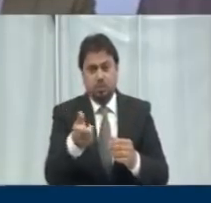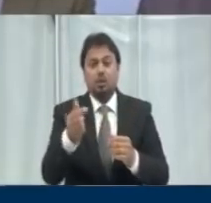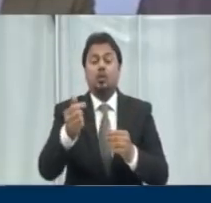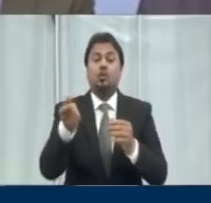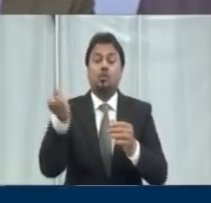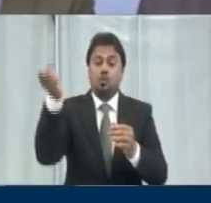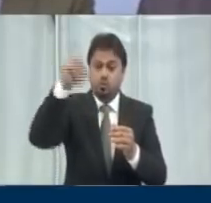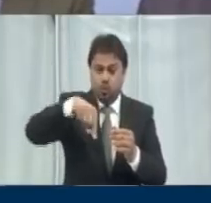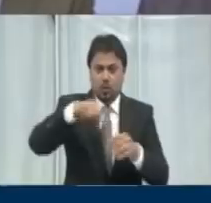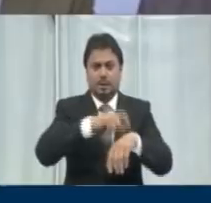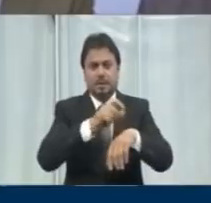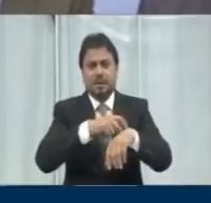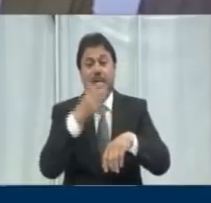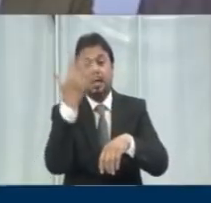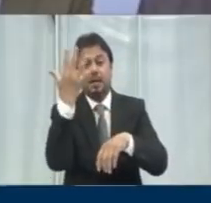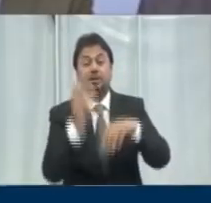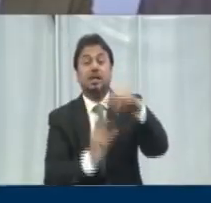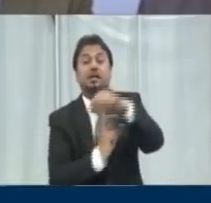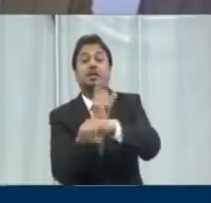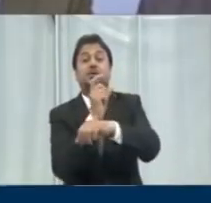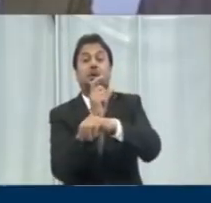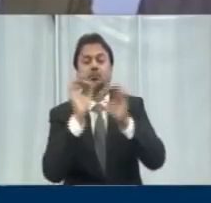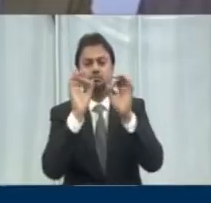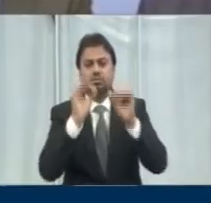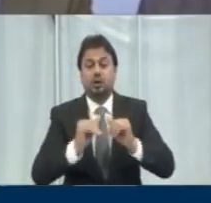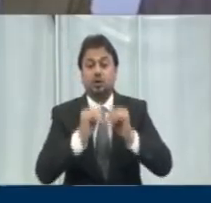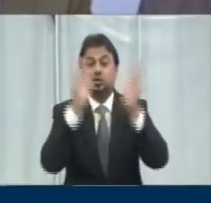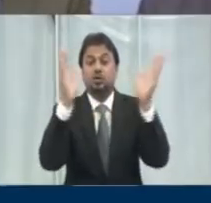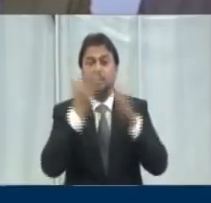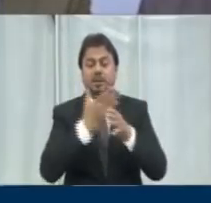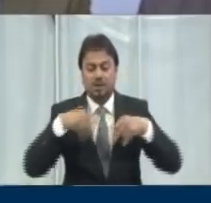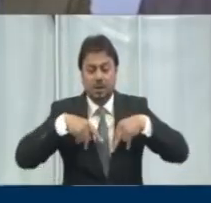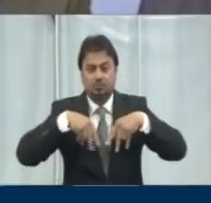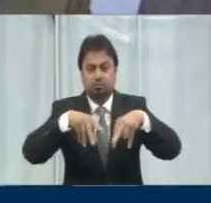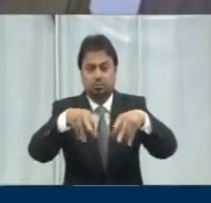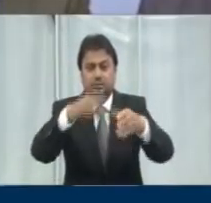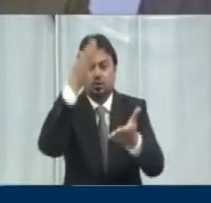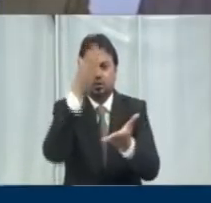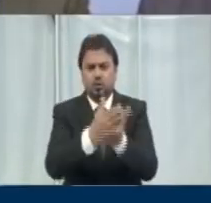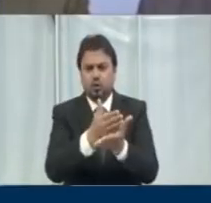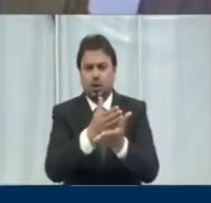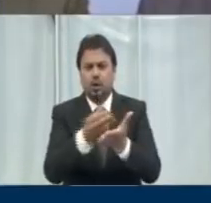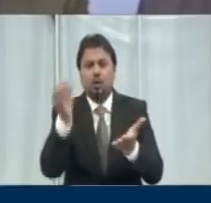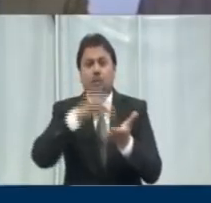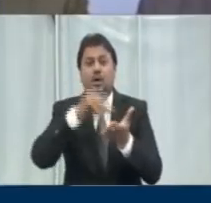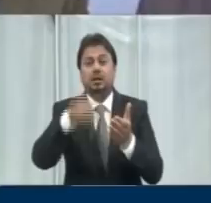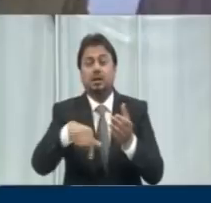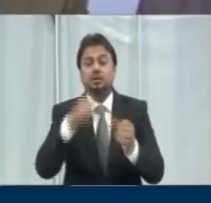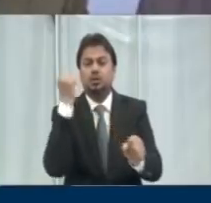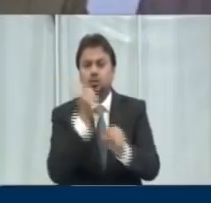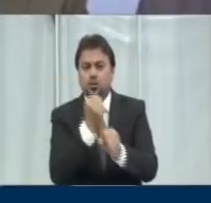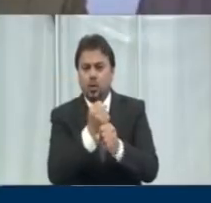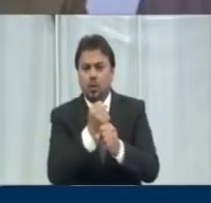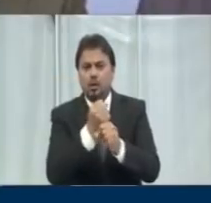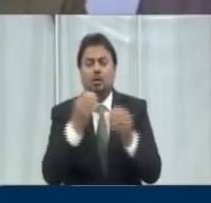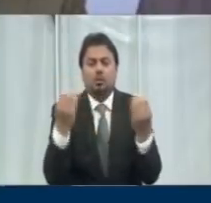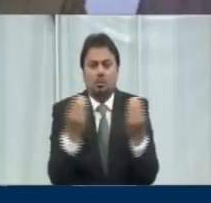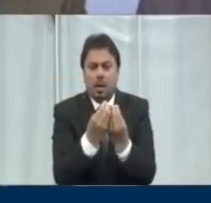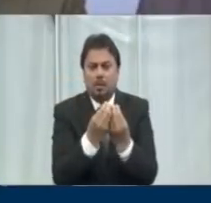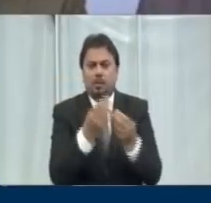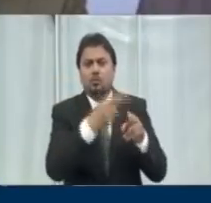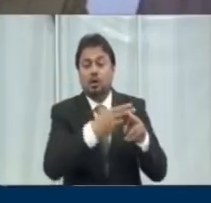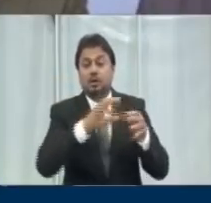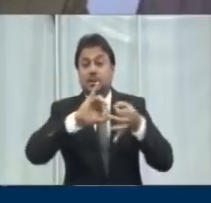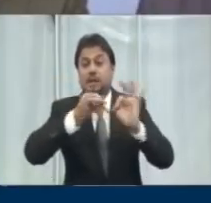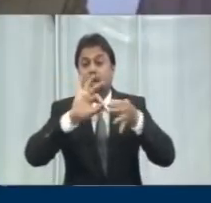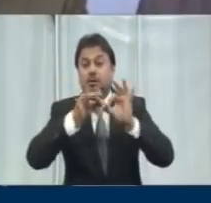بإذن الله الساعة 5 صباحا حينما يبدأ حظر التجوال الجزئي وبداية العمل بالنسبة إلى